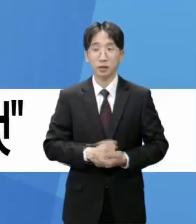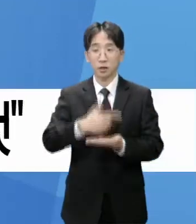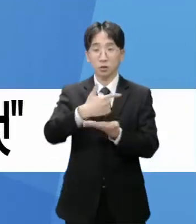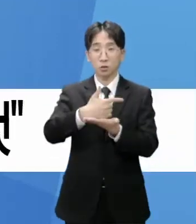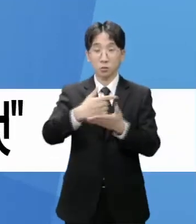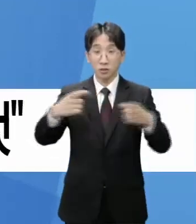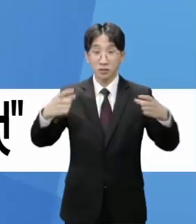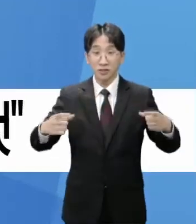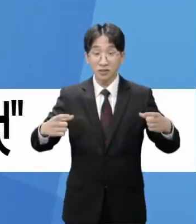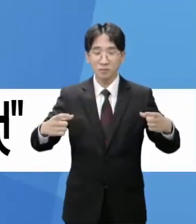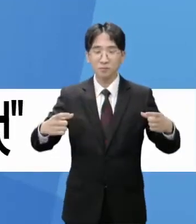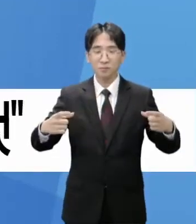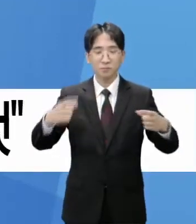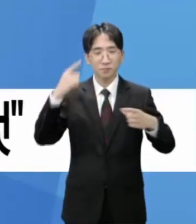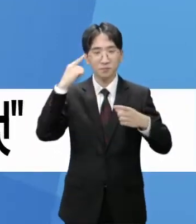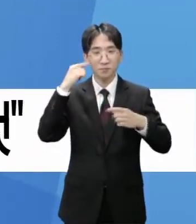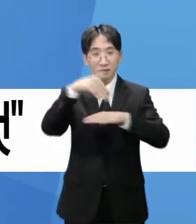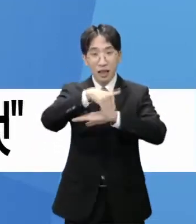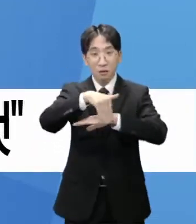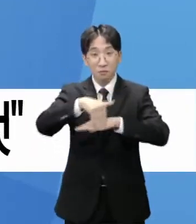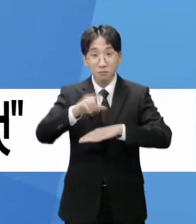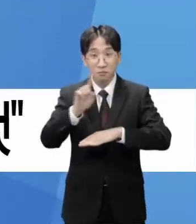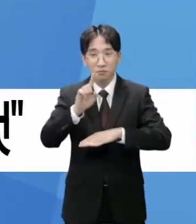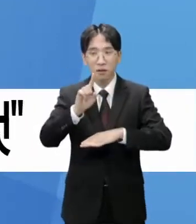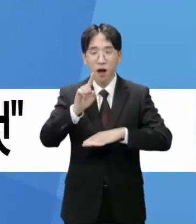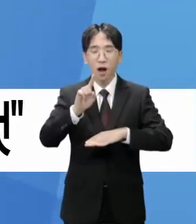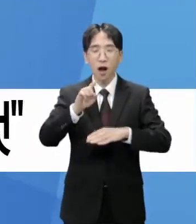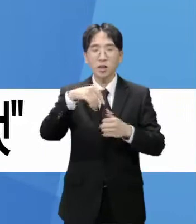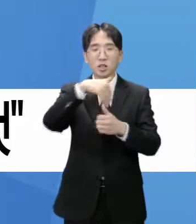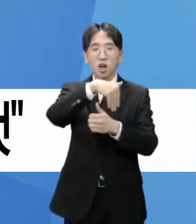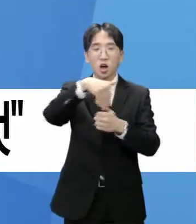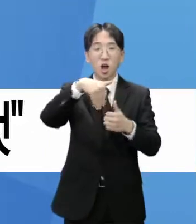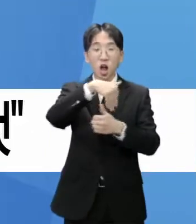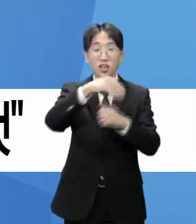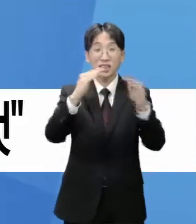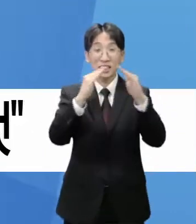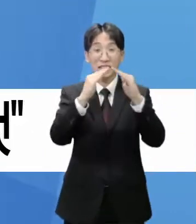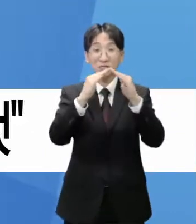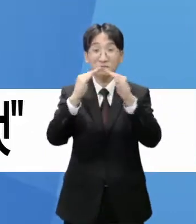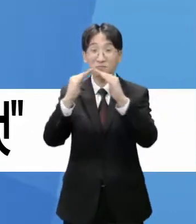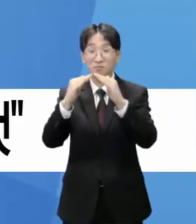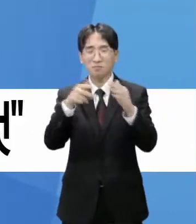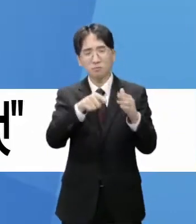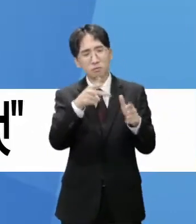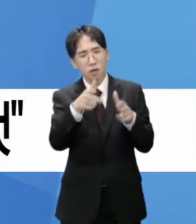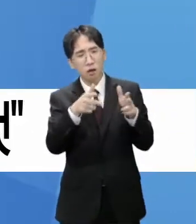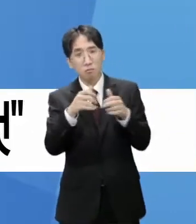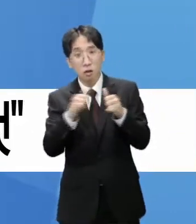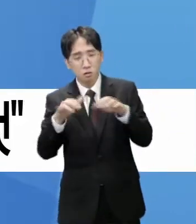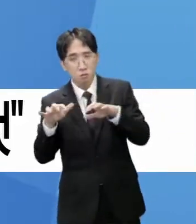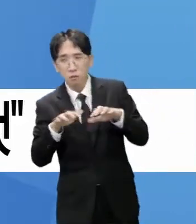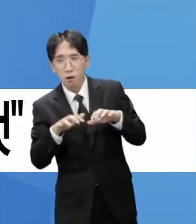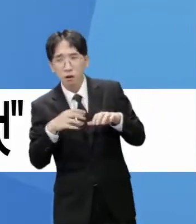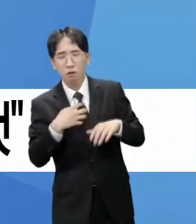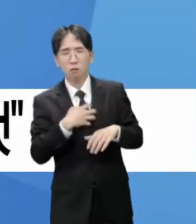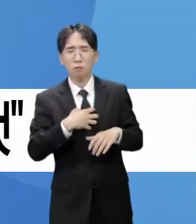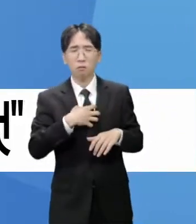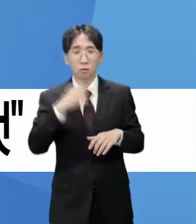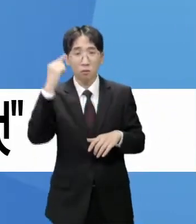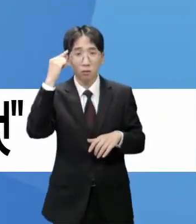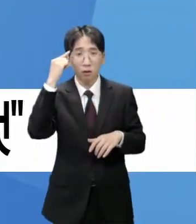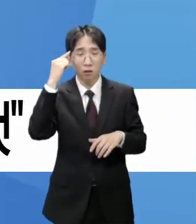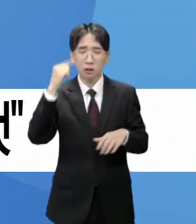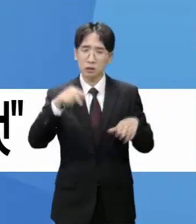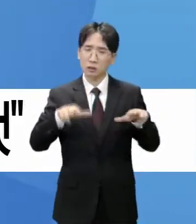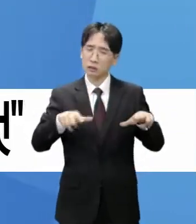노원구 지역에 계획돼 있는 서울시 역세권 청년주택 사업을 두고 우려가 나오고 있습니다. 공공임대 비율이 낮아